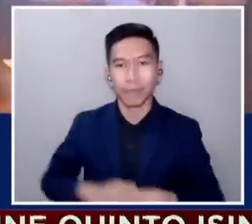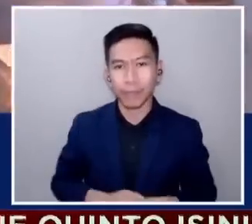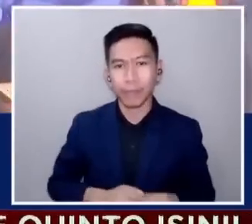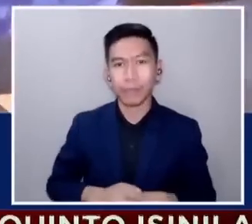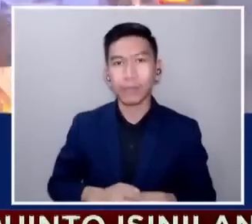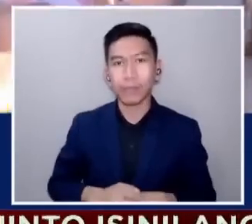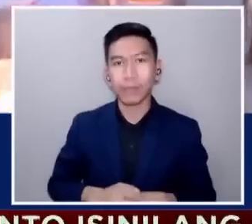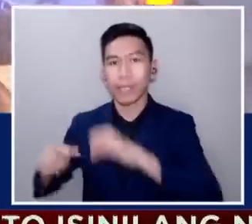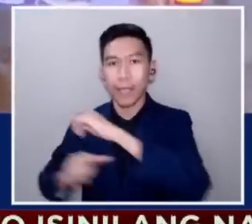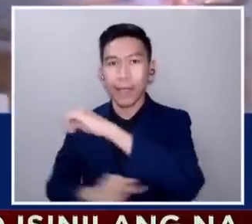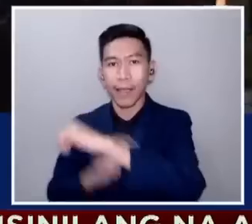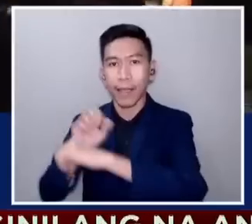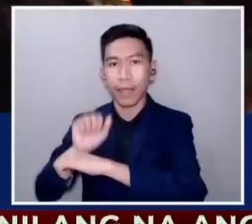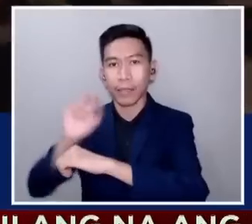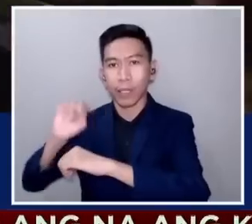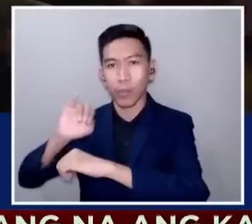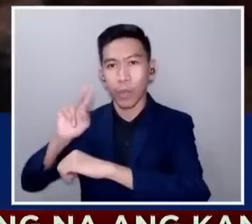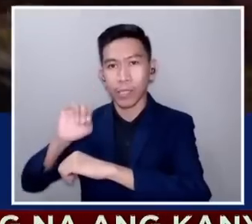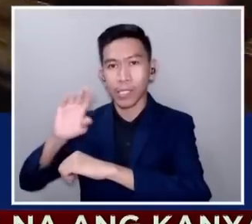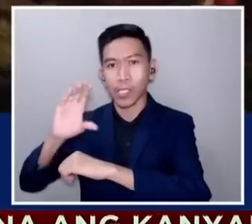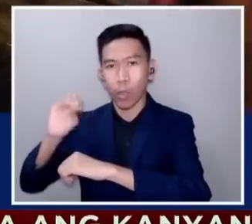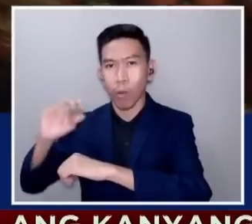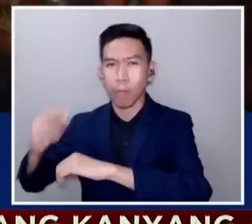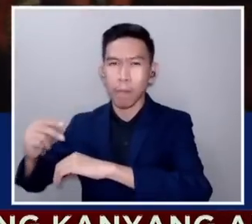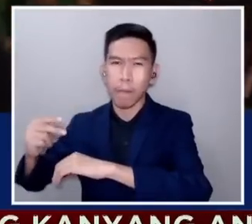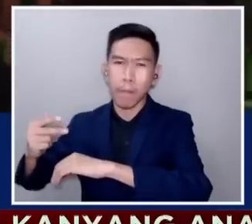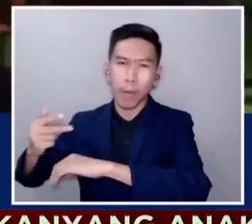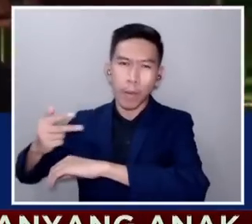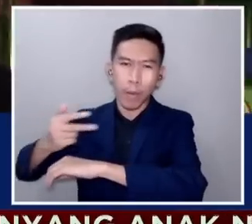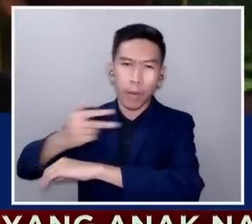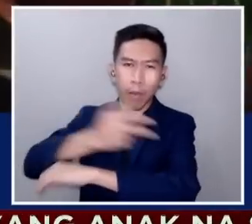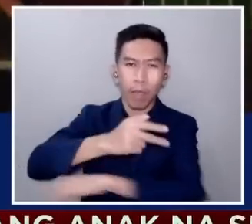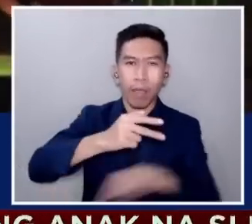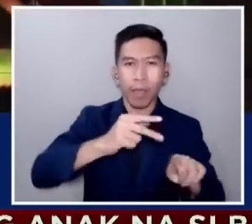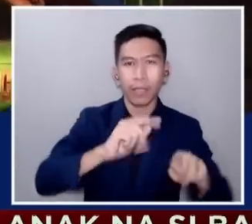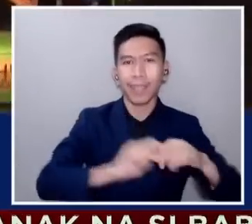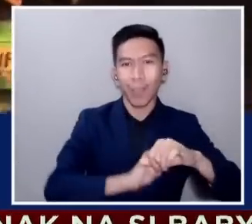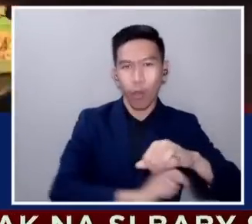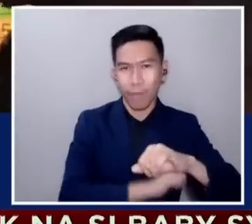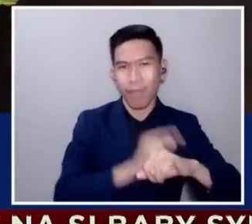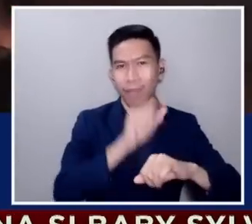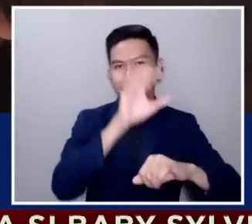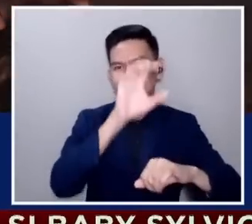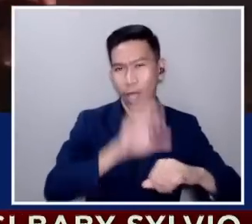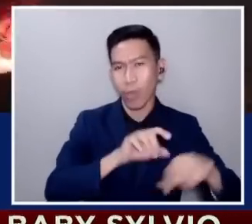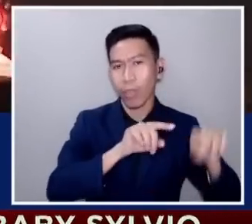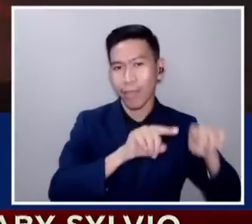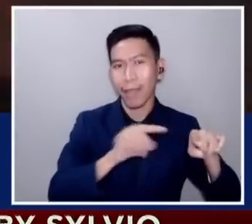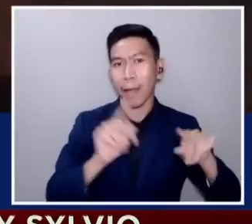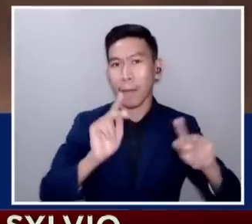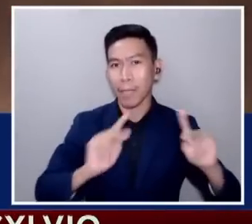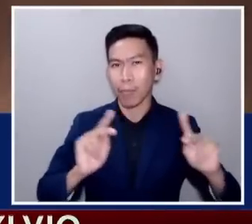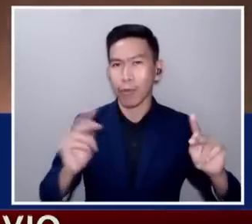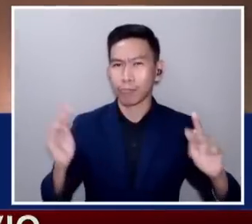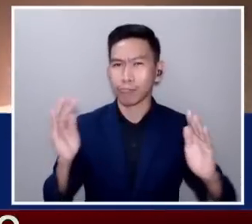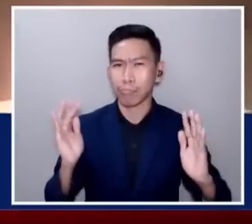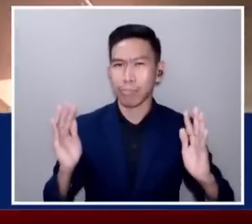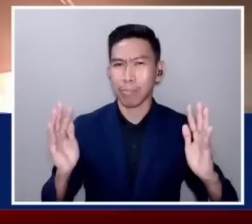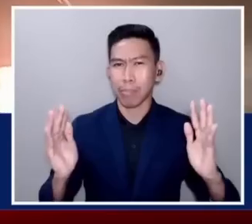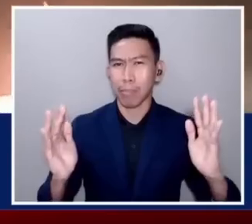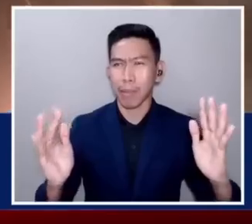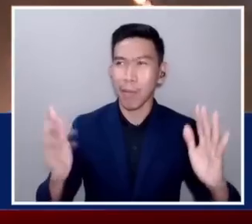sa downtown Tacloban. Dagsa ang mga residente, ang iba naghihiyawan at kumakaway sa kanya. Ang